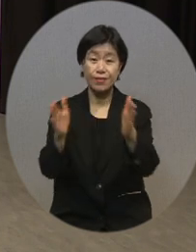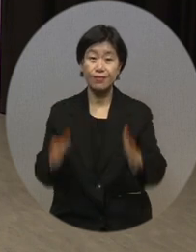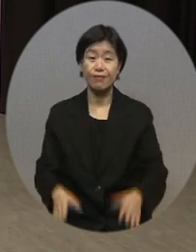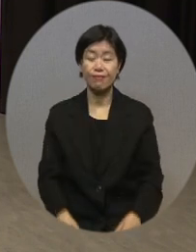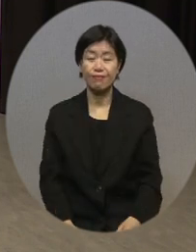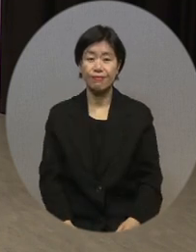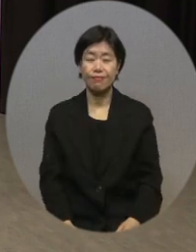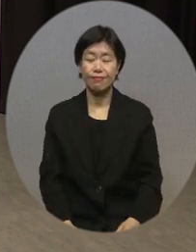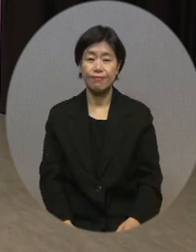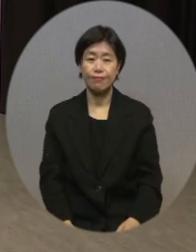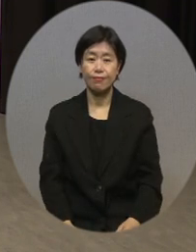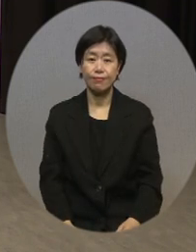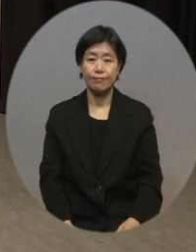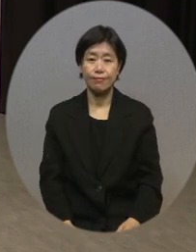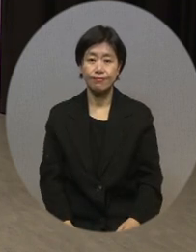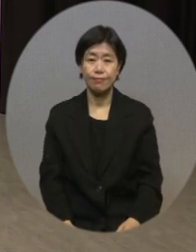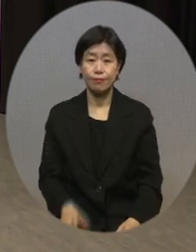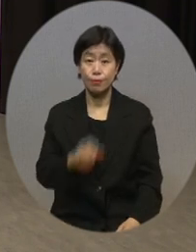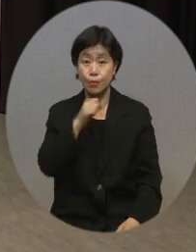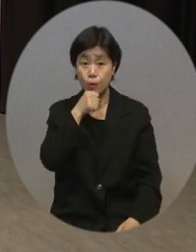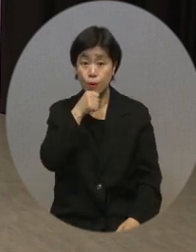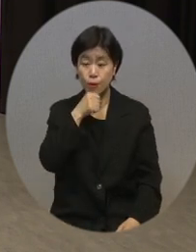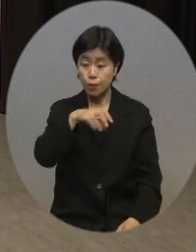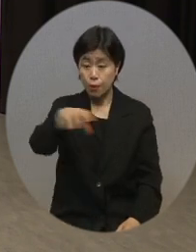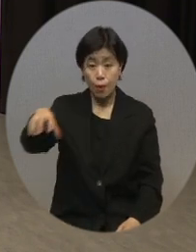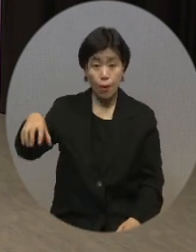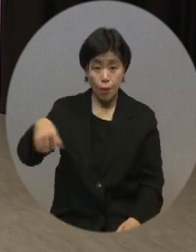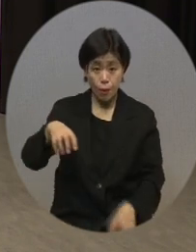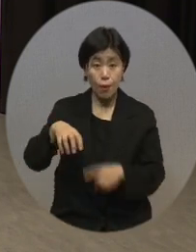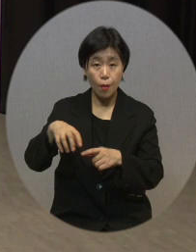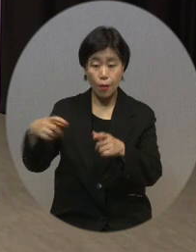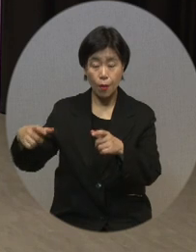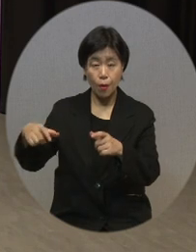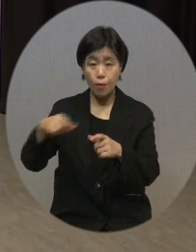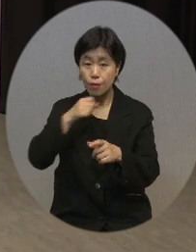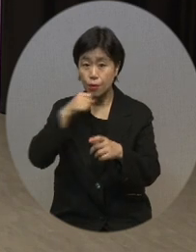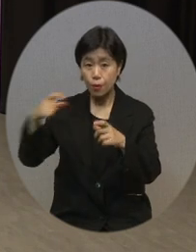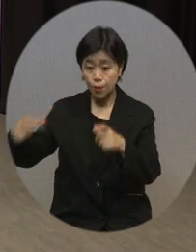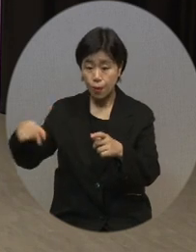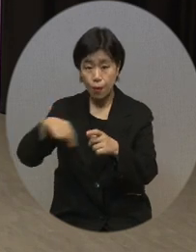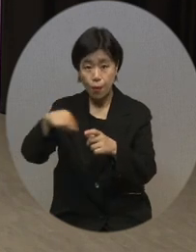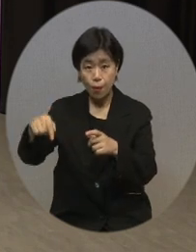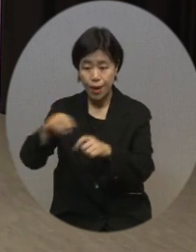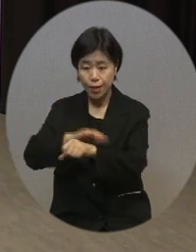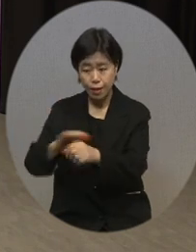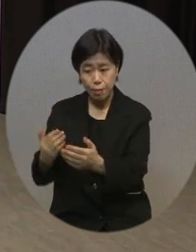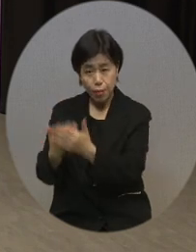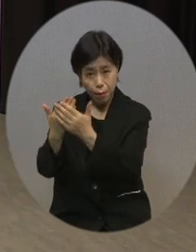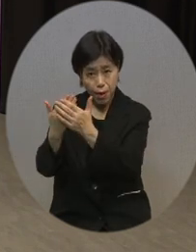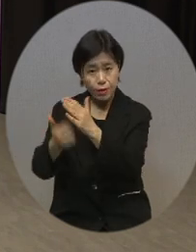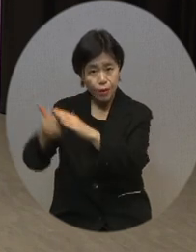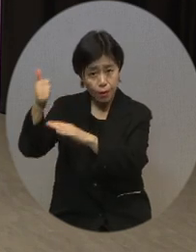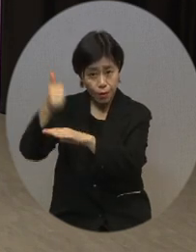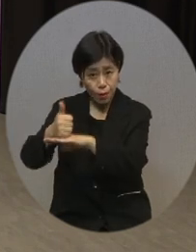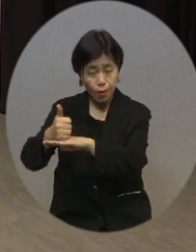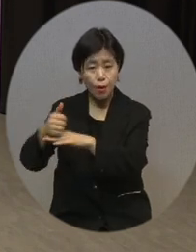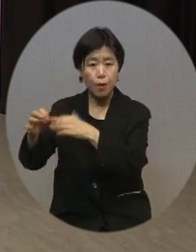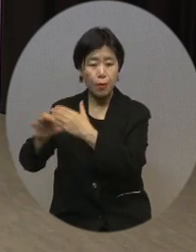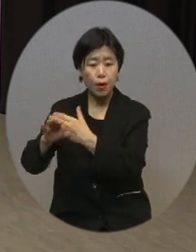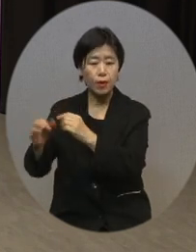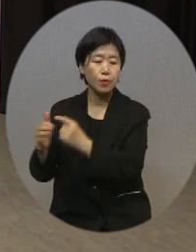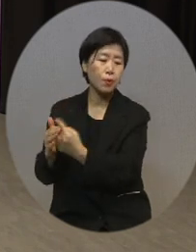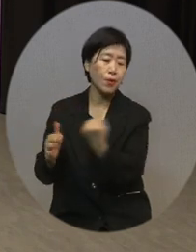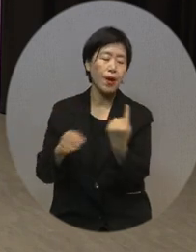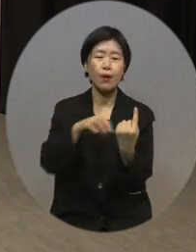예, 그 일대 이제 그게 이제 선도 사업으로 걸리게 되면 이제 다른 곳에서도 계속 이제 신청을